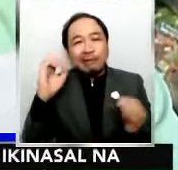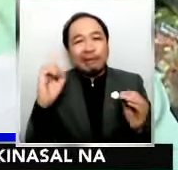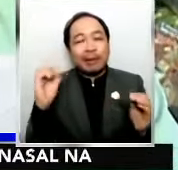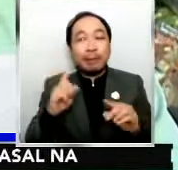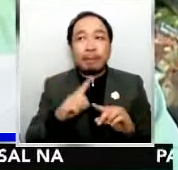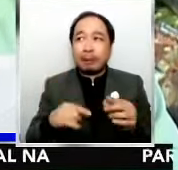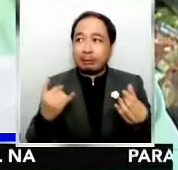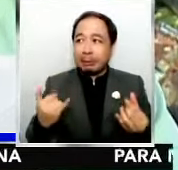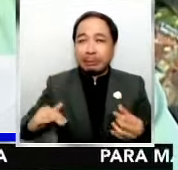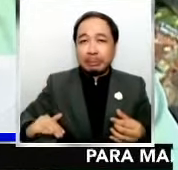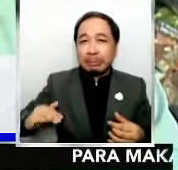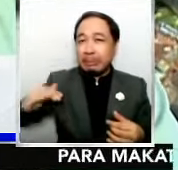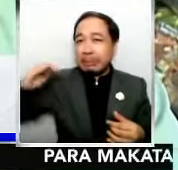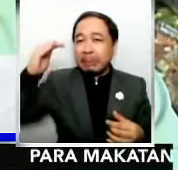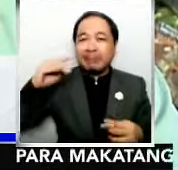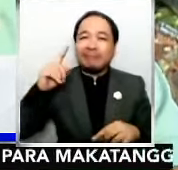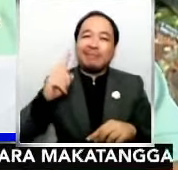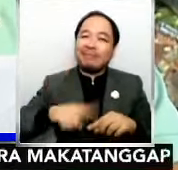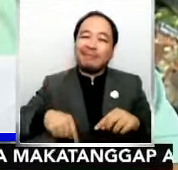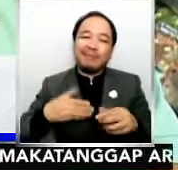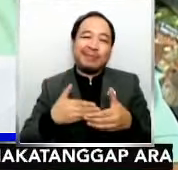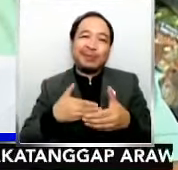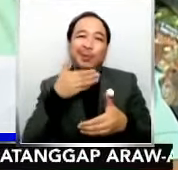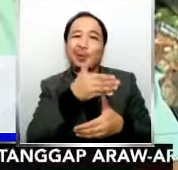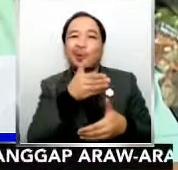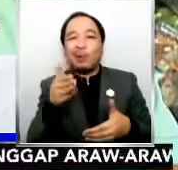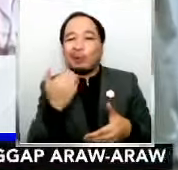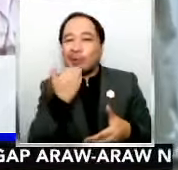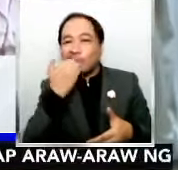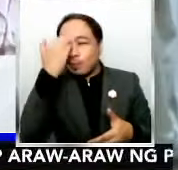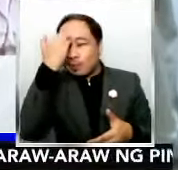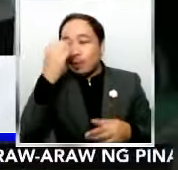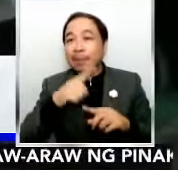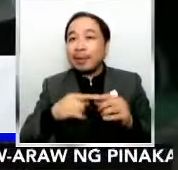sila mamamasko. Yung pamamasko ko lang yung mga inaanak ko.